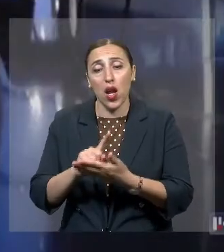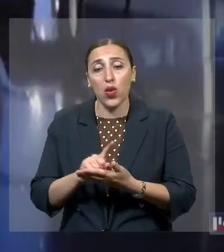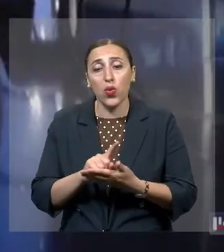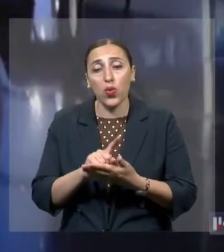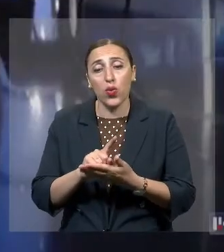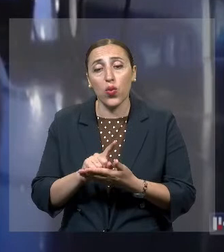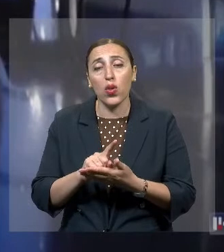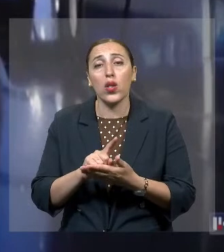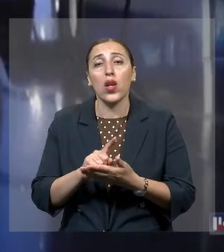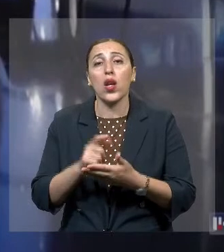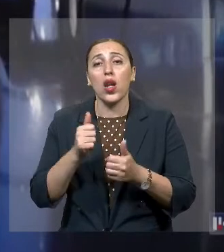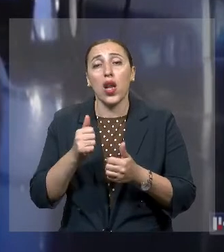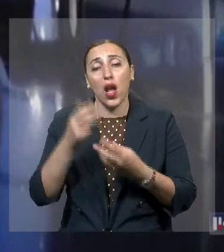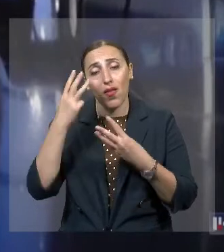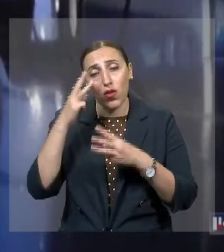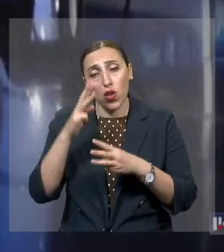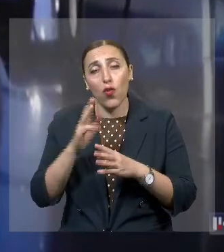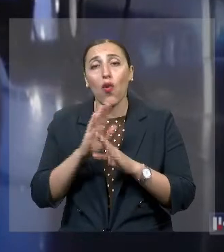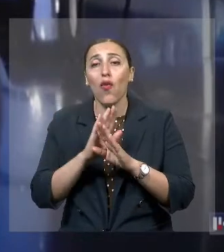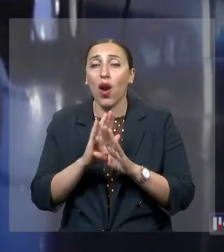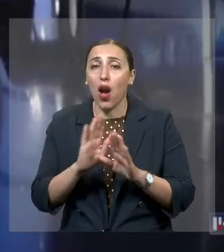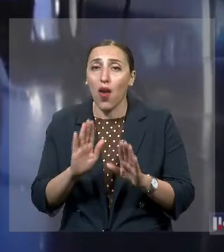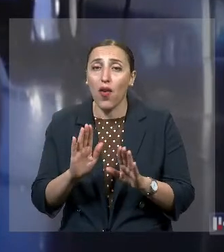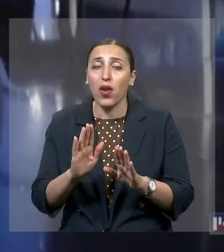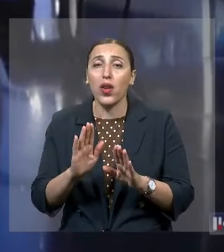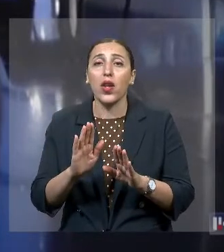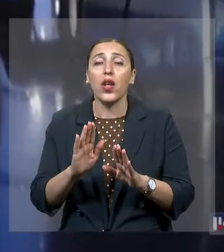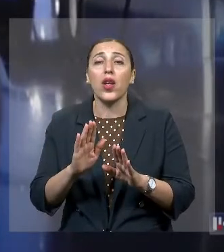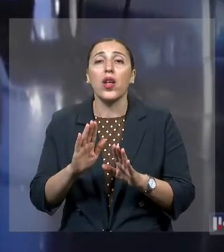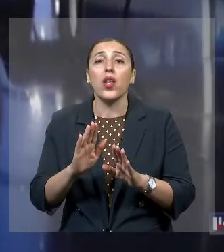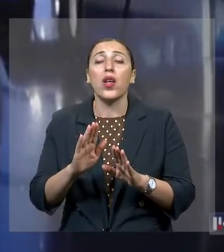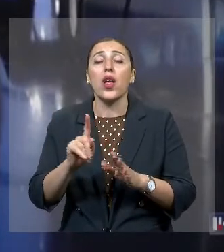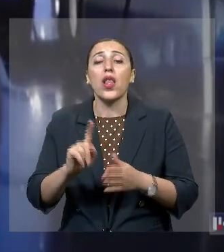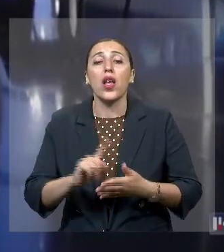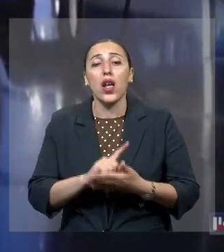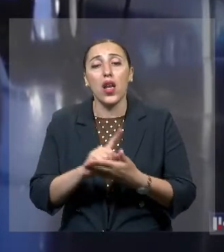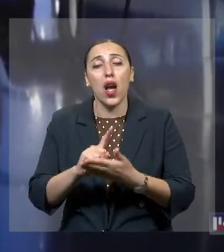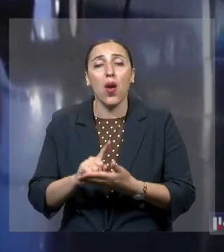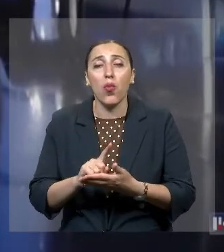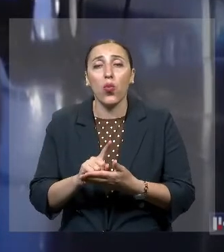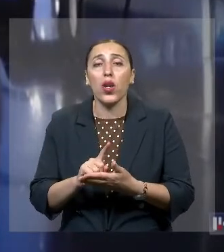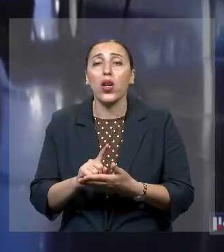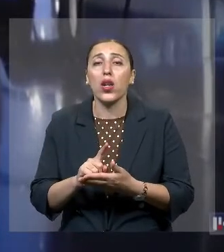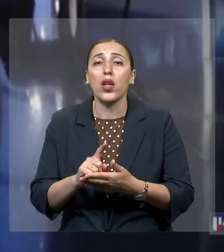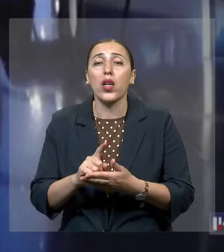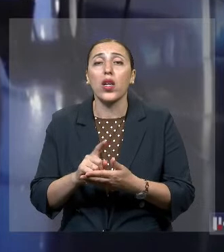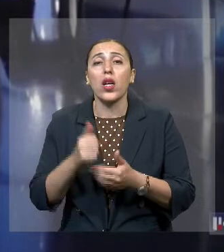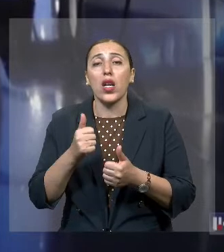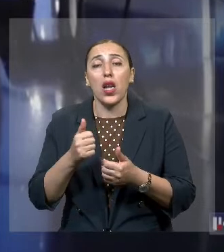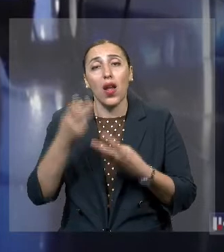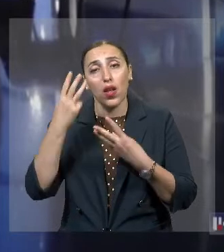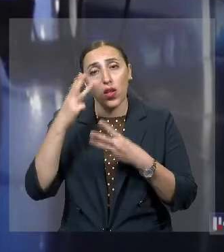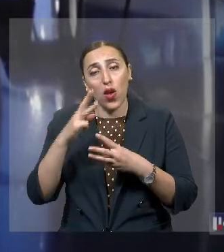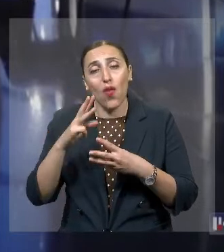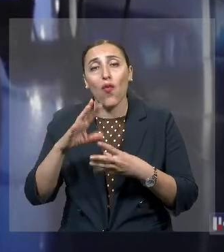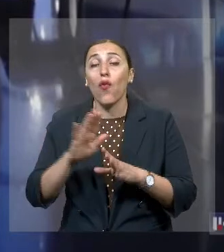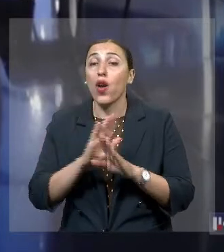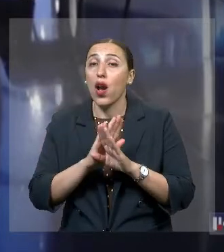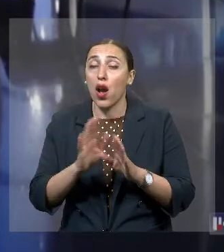կունենան իրենց տրամաբանական ավարտը, իր տրամաբանական ավարտը կունենա, եւ կարծում եմ